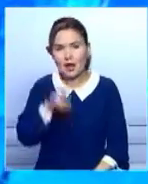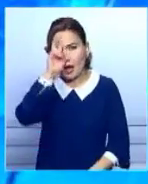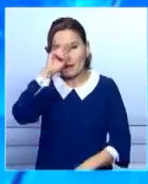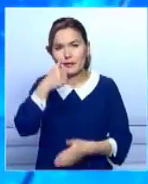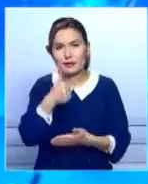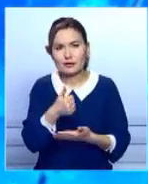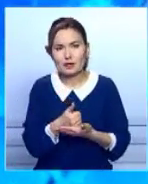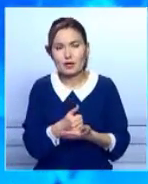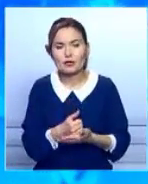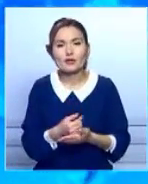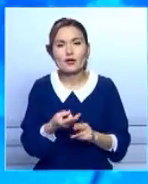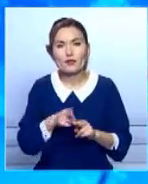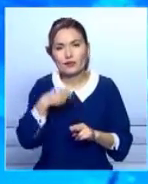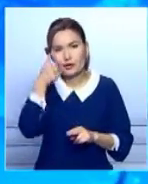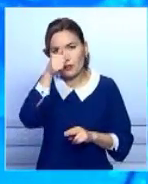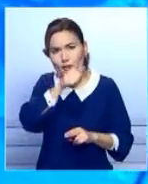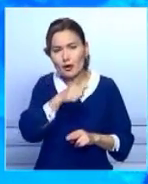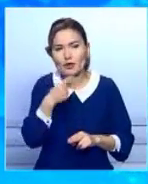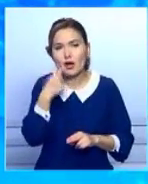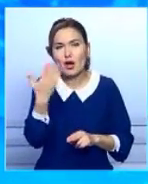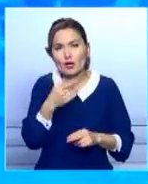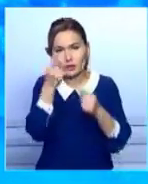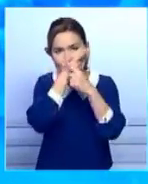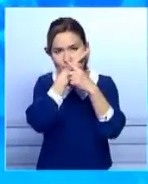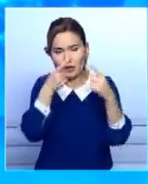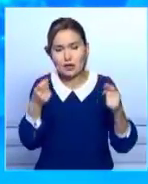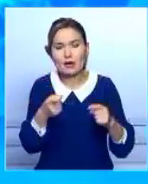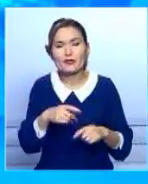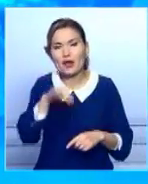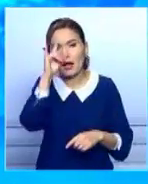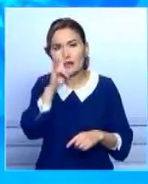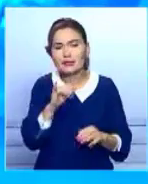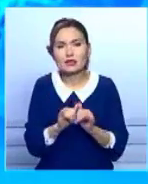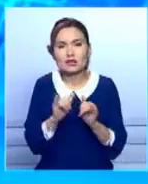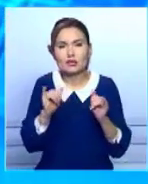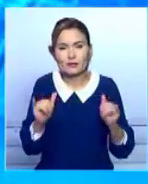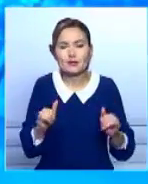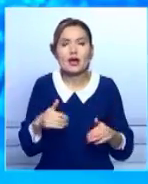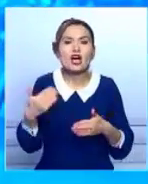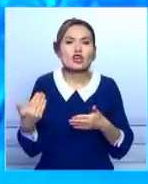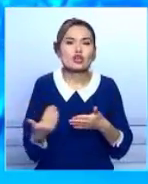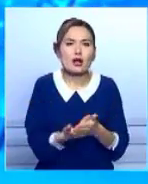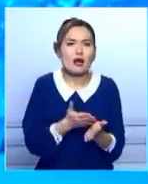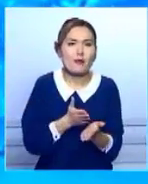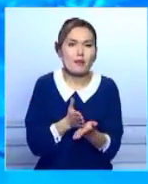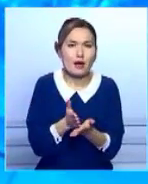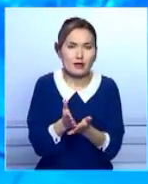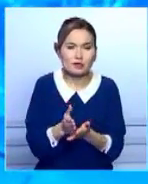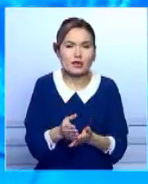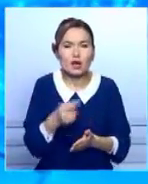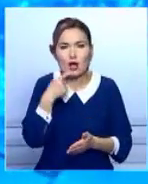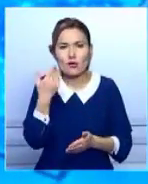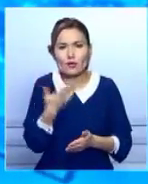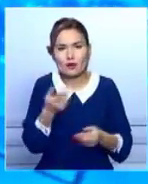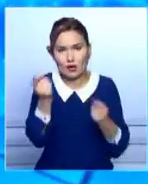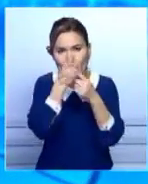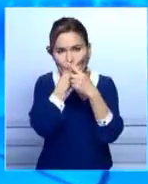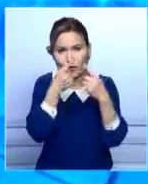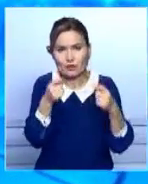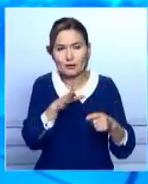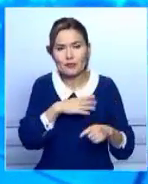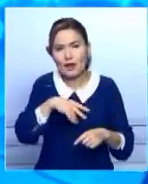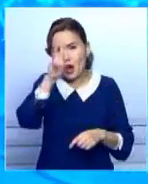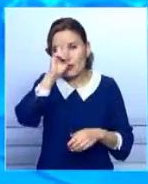Президент биылғы жолдауында ел дамуының жаңа бағыт-бағдарын ұсынды. Бұл Қазақстан халқының әл-ауқаты мен ұлттық экономикасының дамуының үшінші